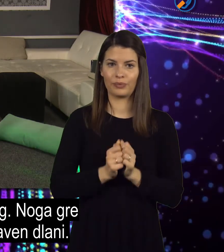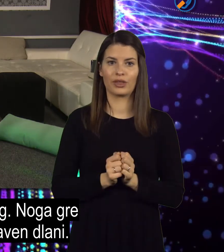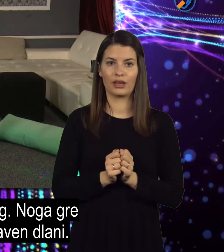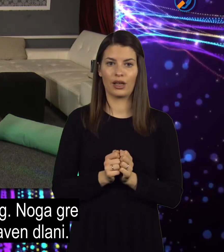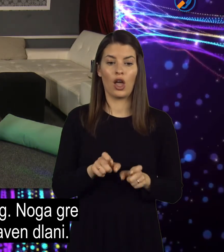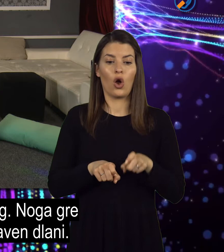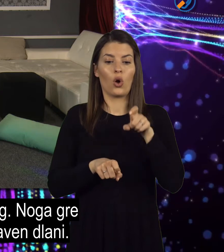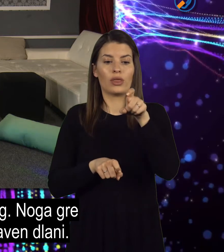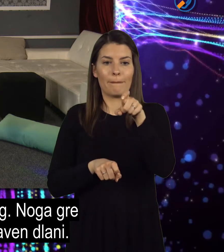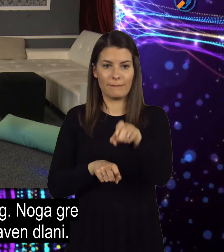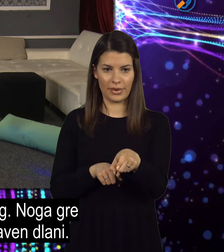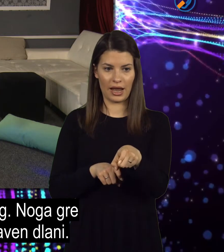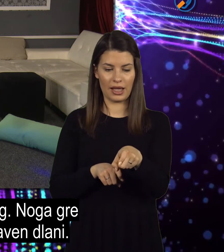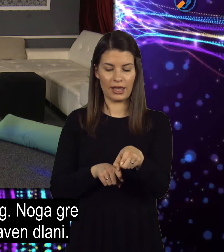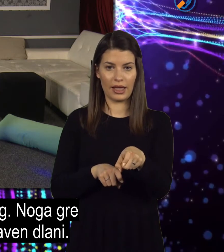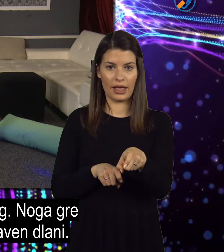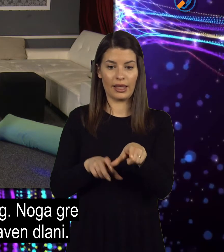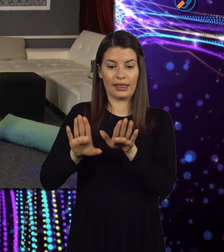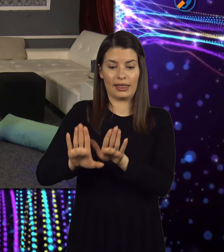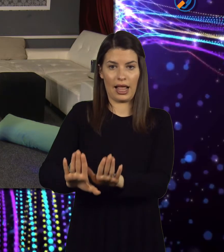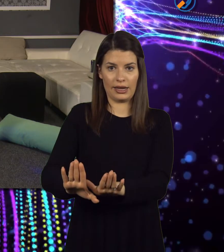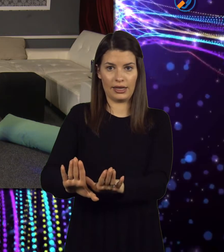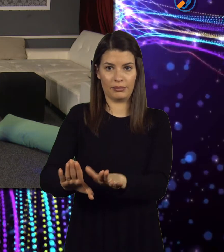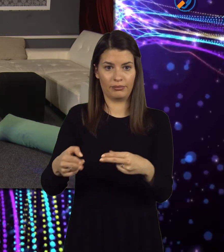gre naprej, stopiš zraven svoje dlani.